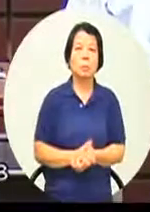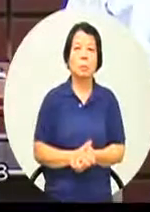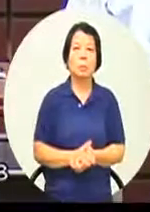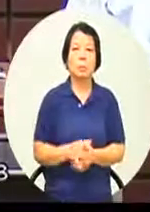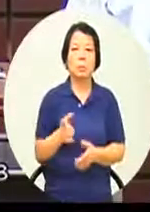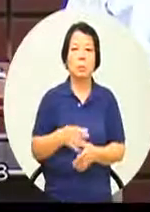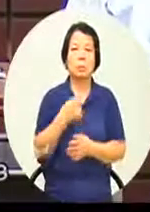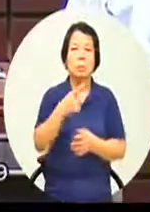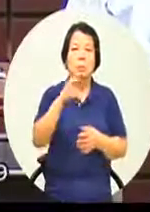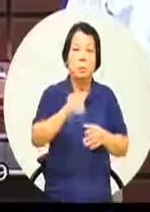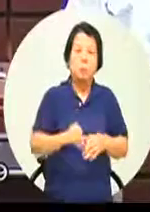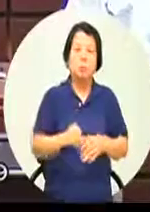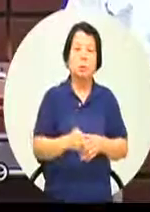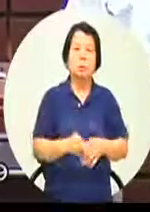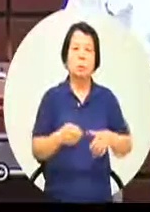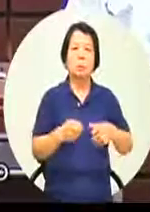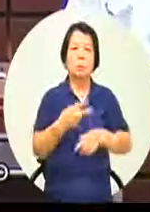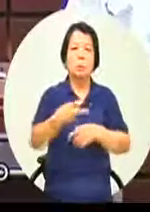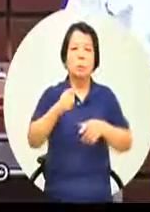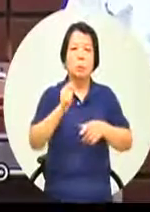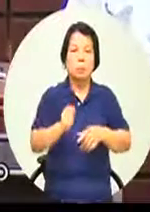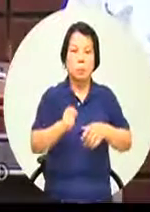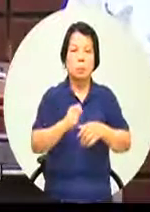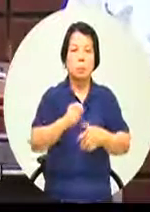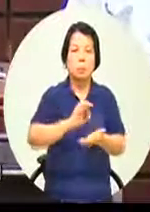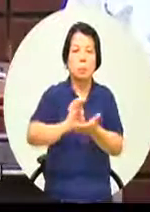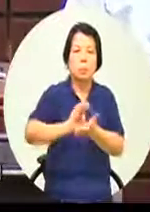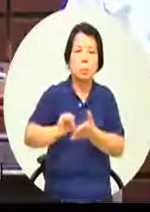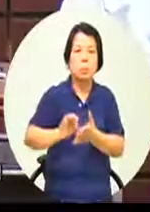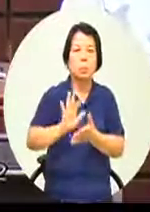10,000公顷左右的一个有机面积，但是